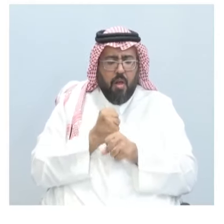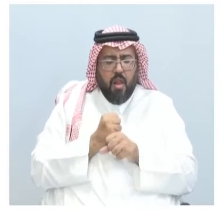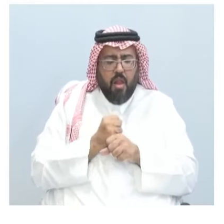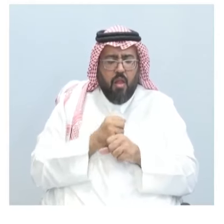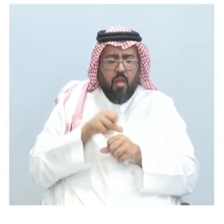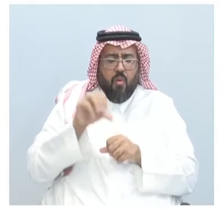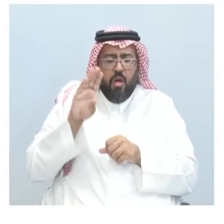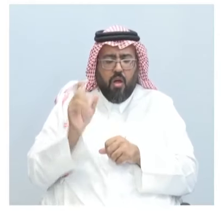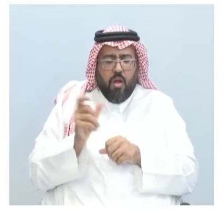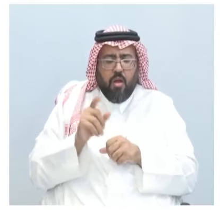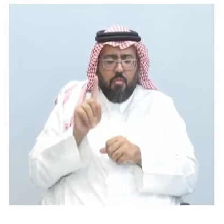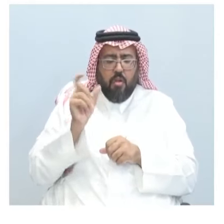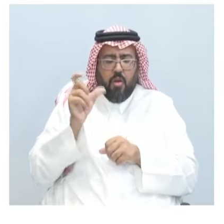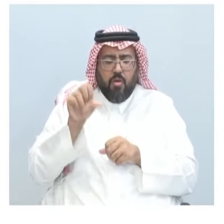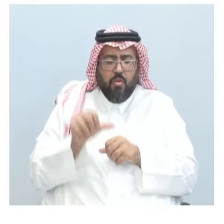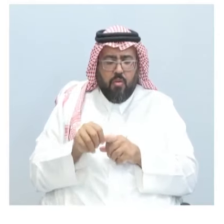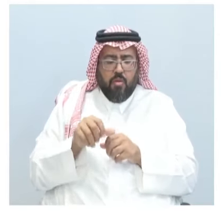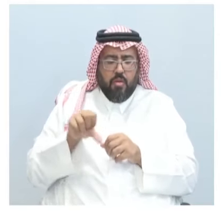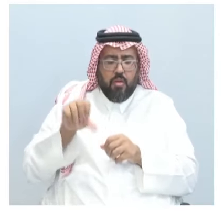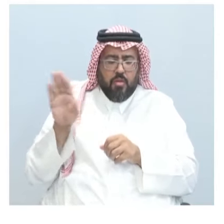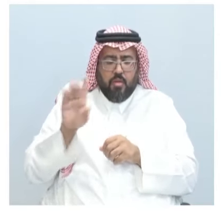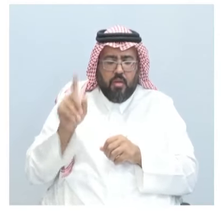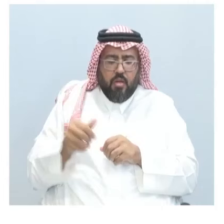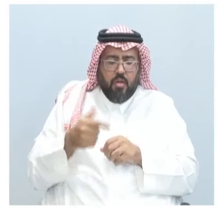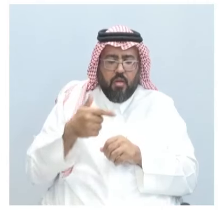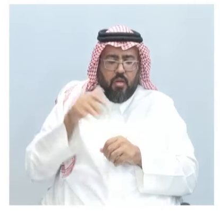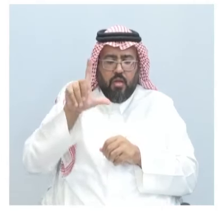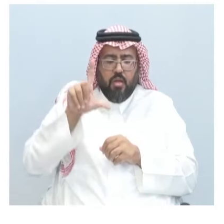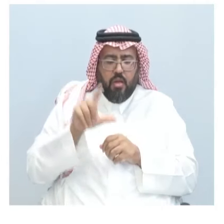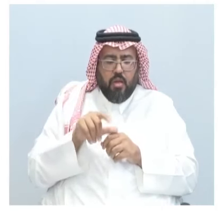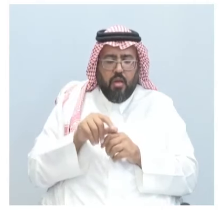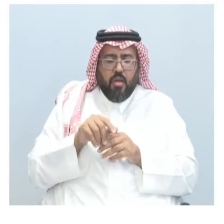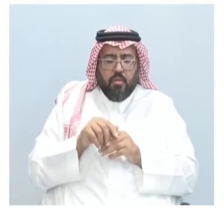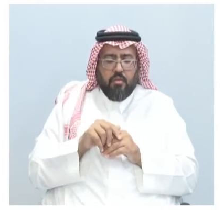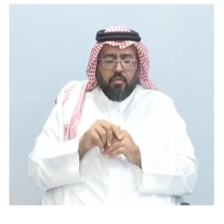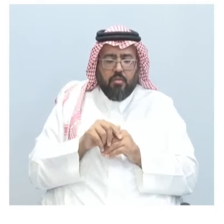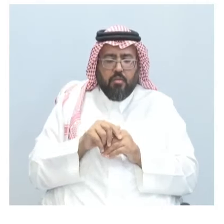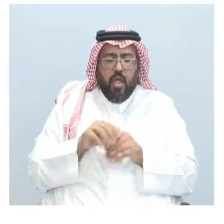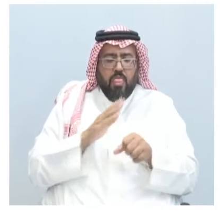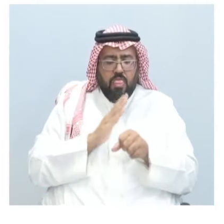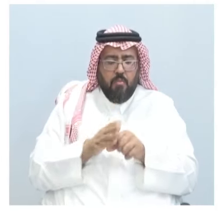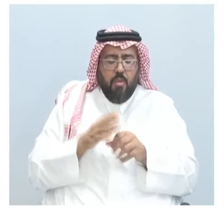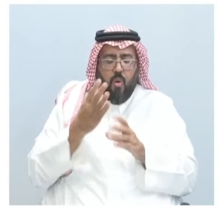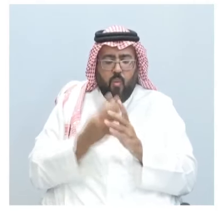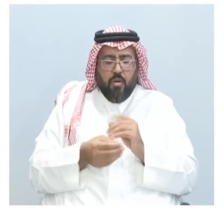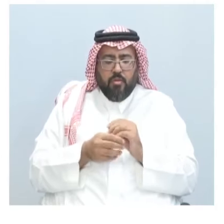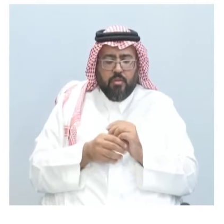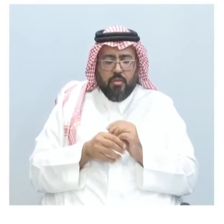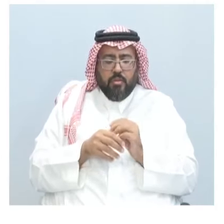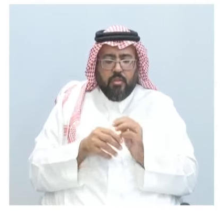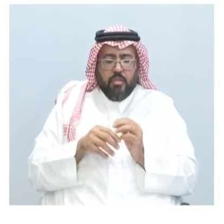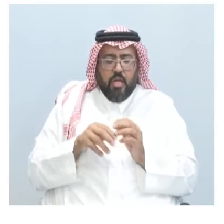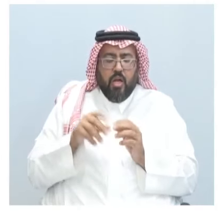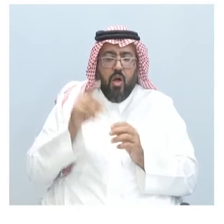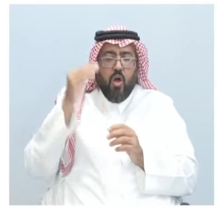وكان بنو اسرائيل عند فرعون في عذاب شديد يذبح ابنائهم ويستحيي